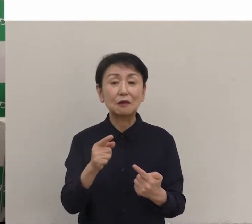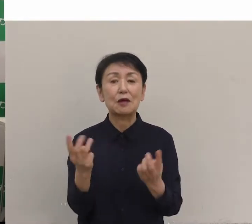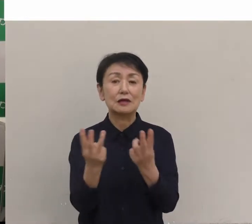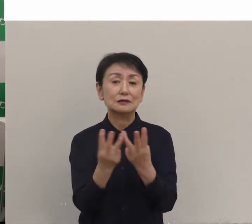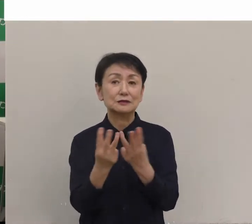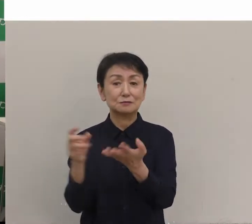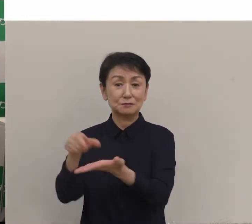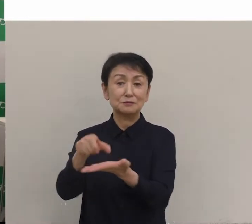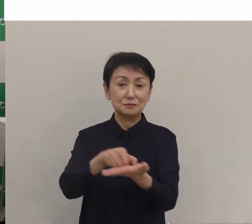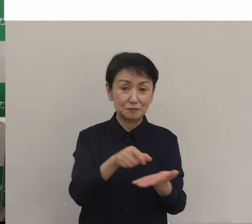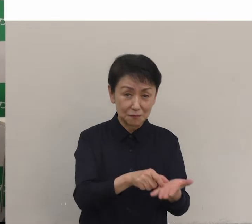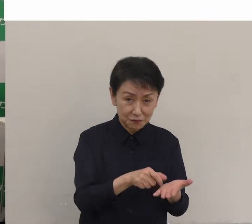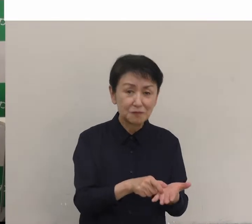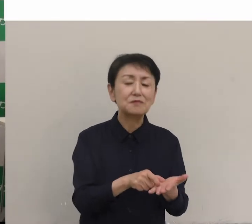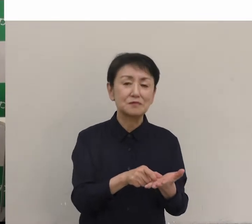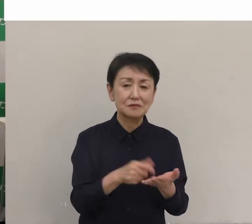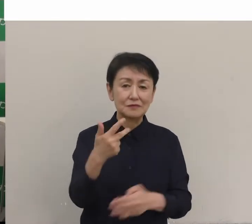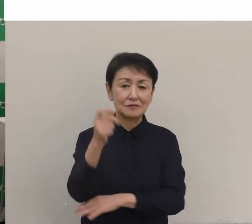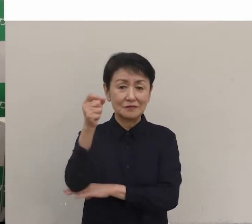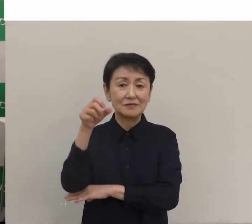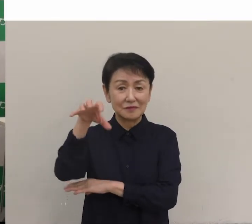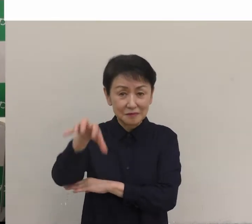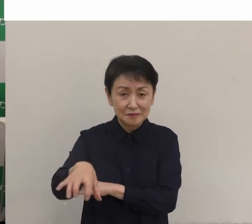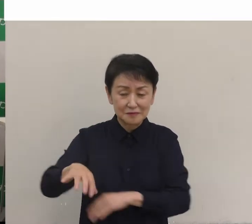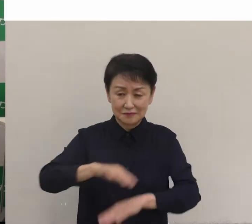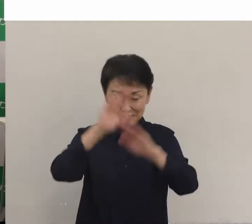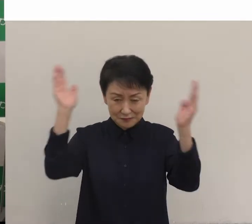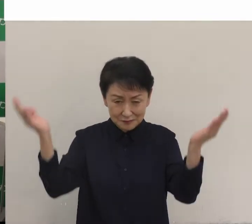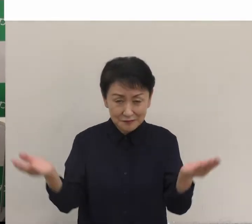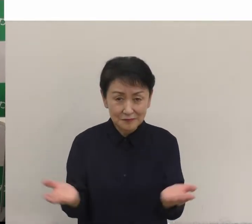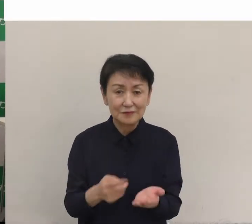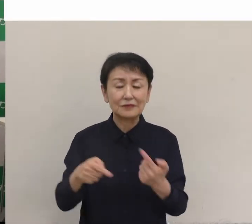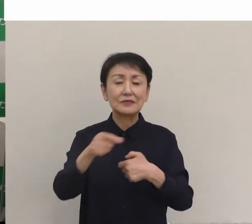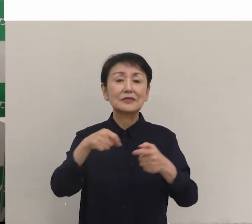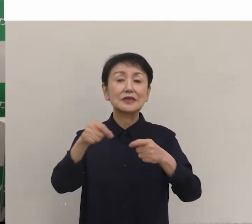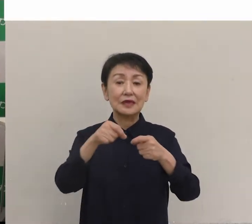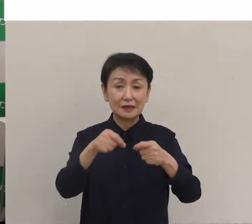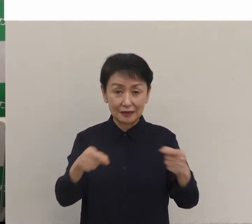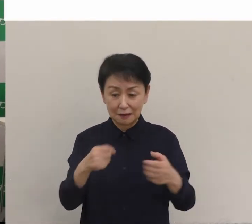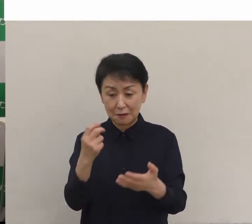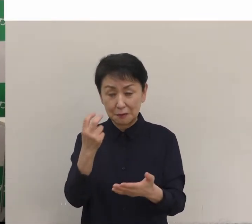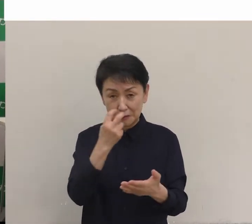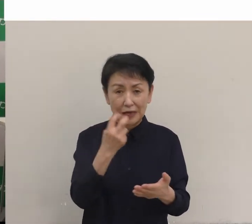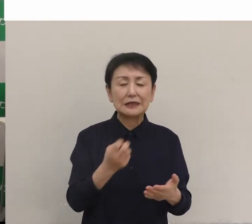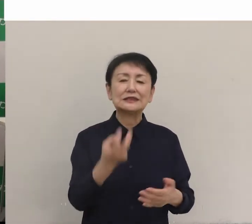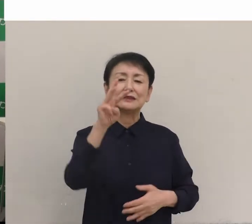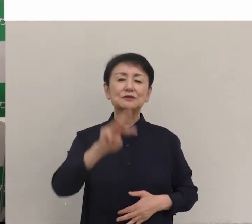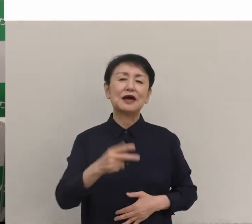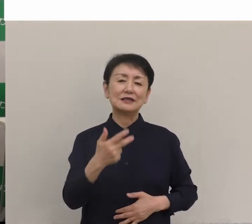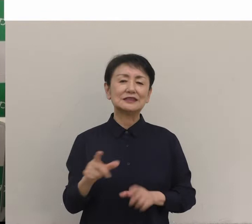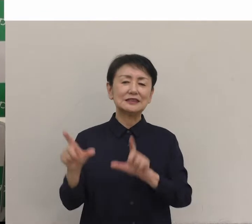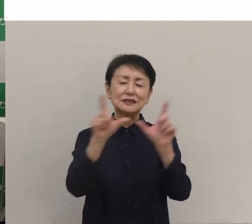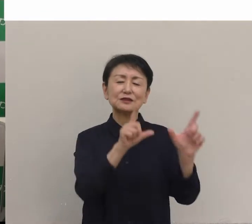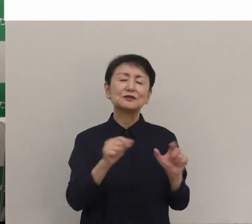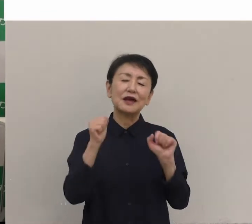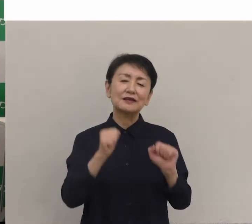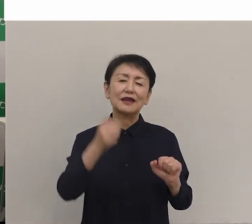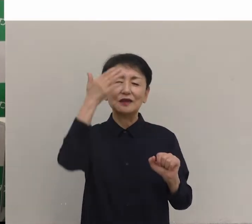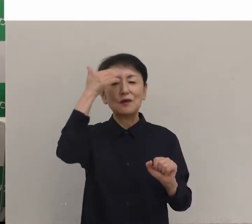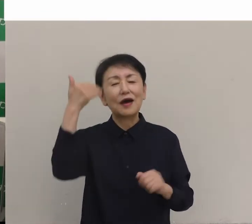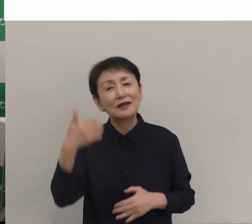町内全体でこの結果を分析しまして、菊川市に住んでよかったと菊川市の市民の皆